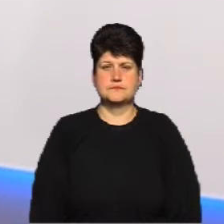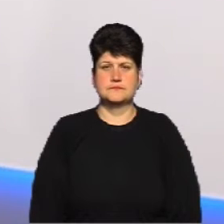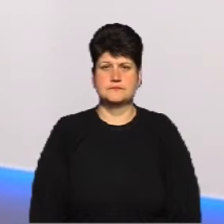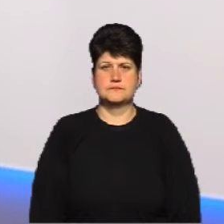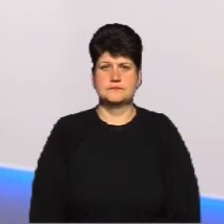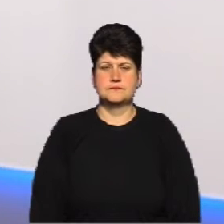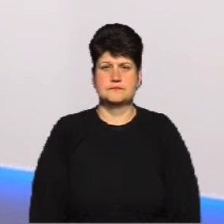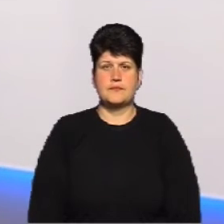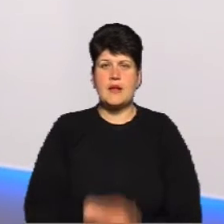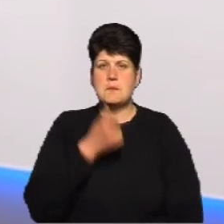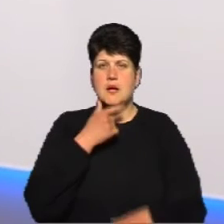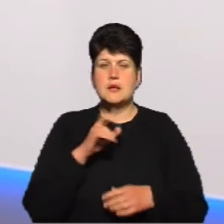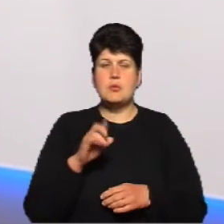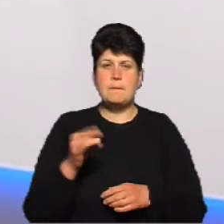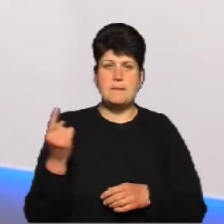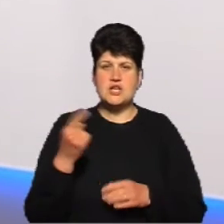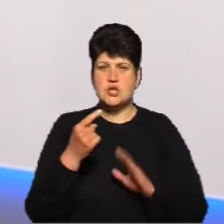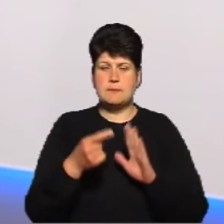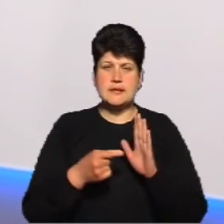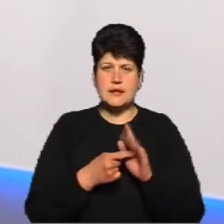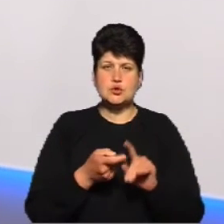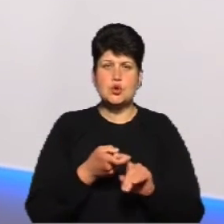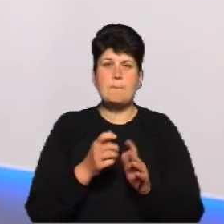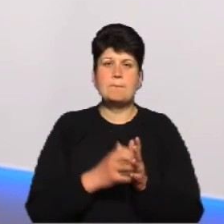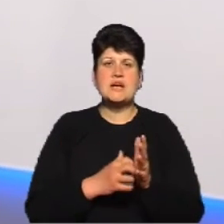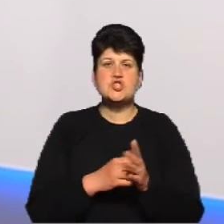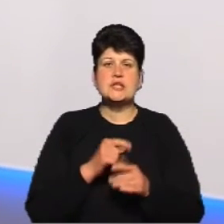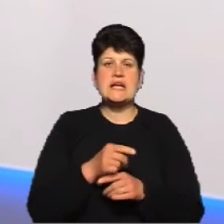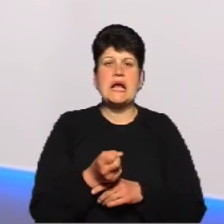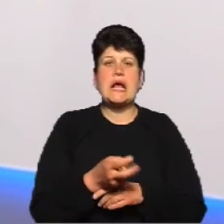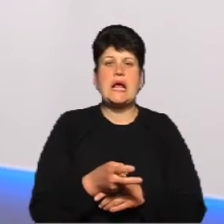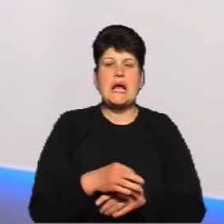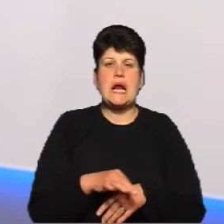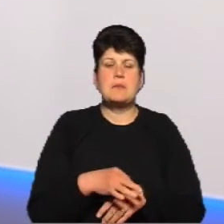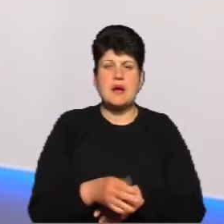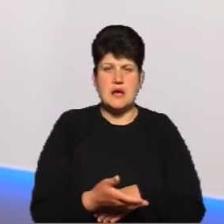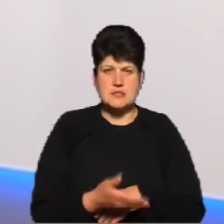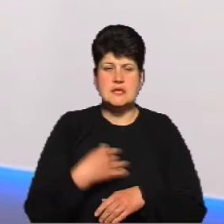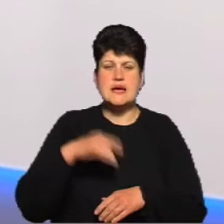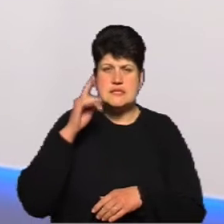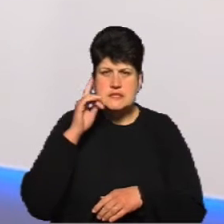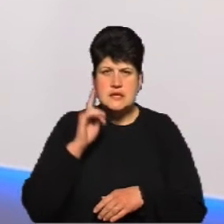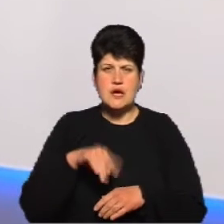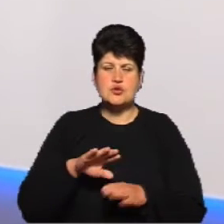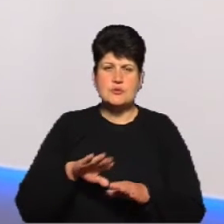Пане Богдане, моє перше запитання стосуватиметься причин тих репресій, так? Бо я от знаю, що після створення СРСР в